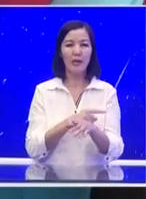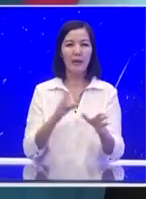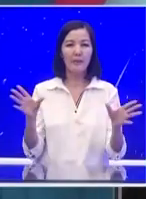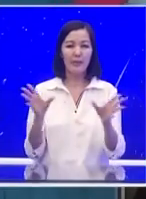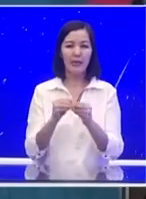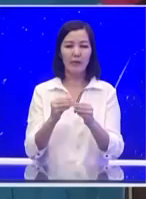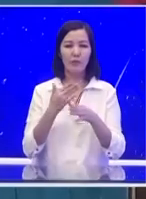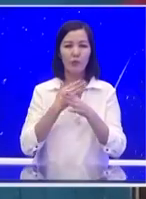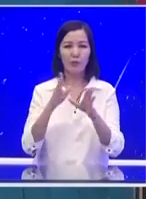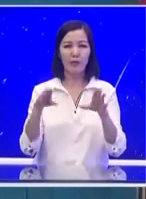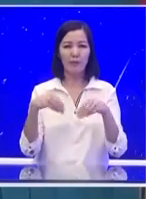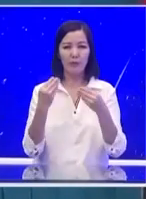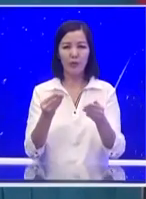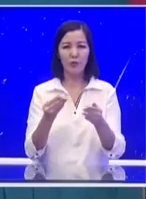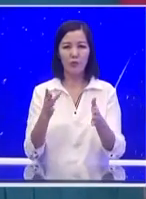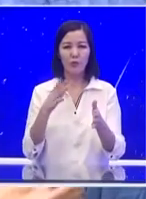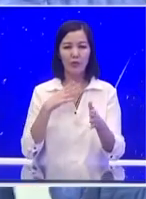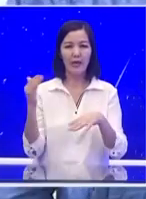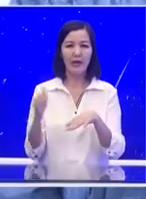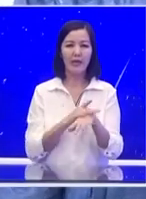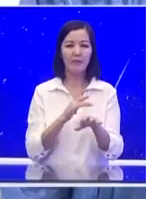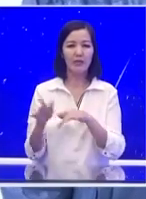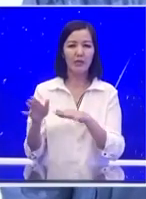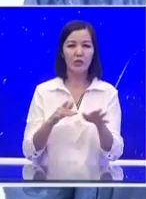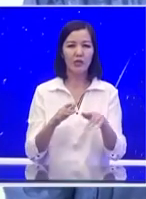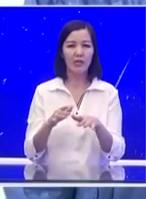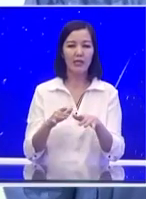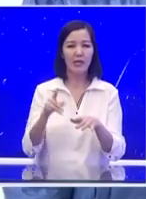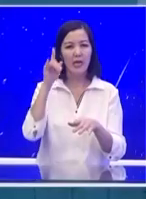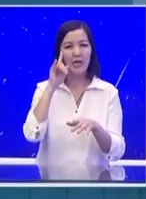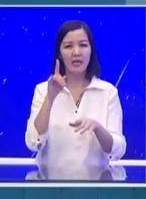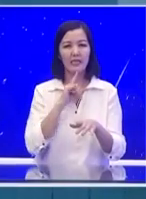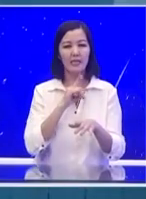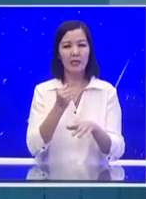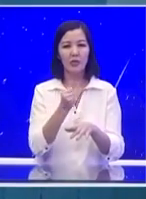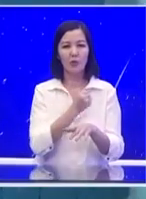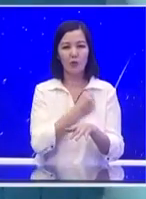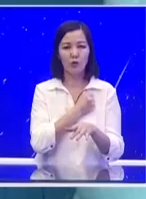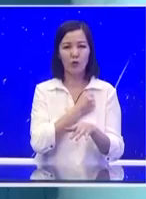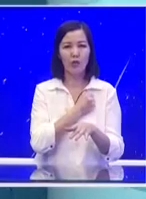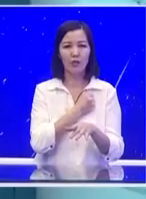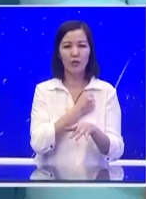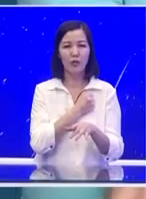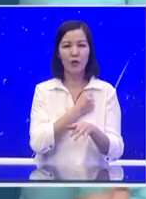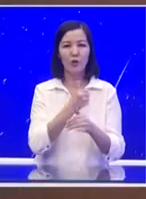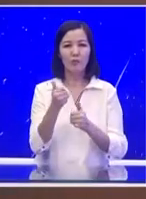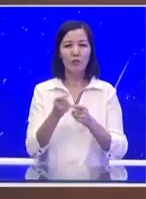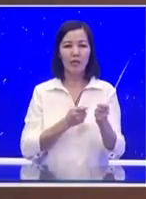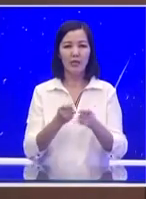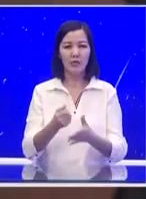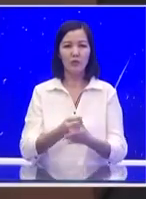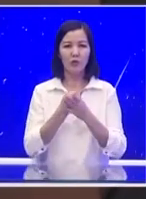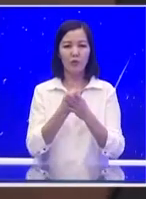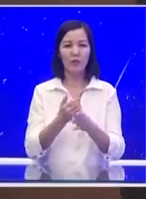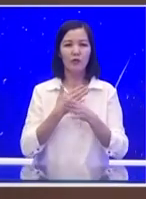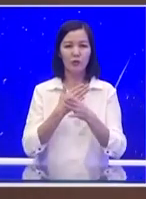бас, бір жеңнен қол шығарып ұйымшылдық көрсету. Қайырымдылық іс-шарасы еліміздің ұлттық ұланы